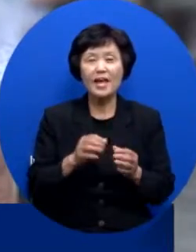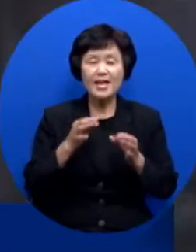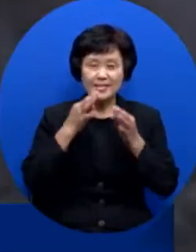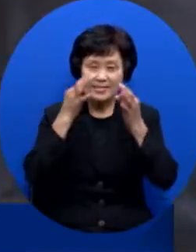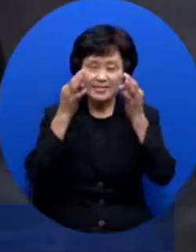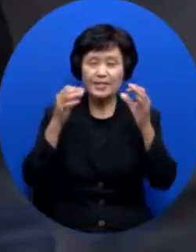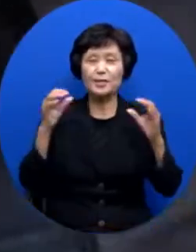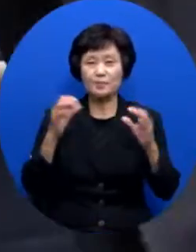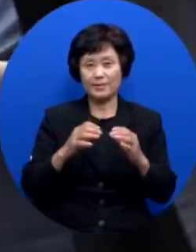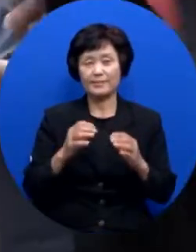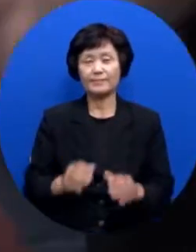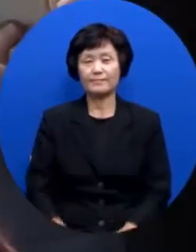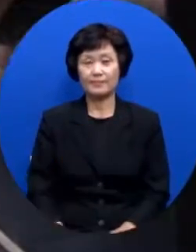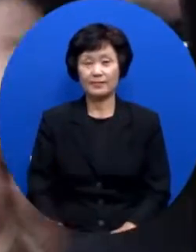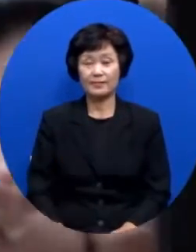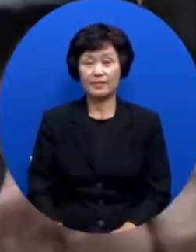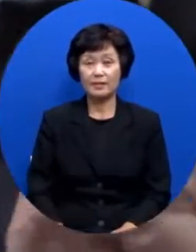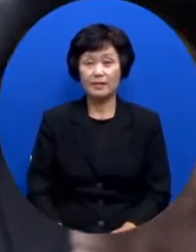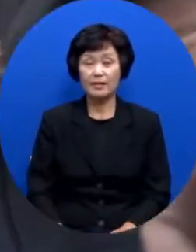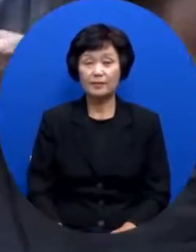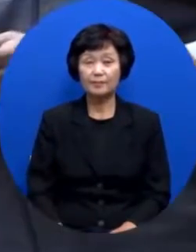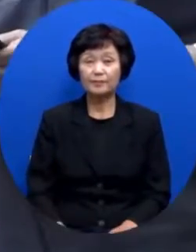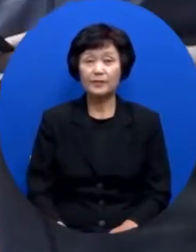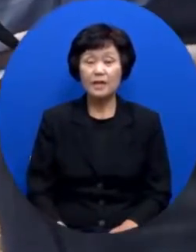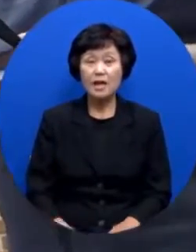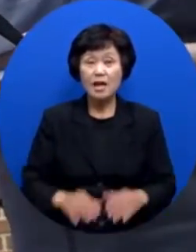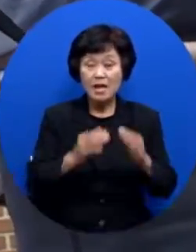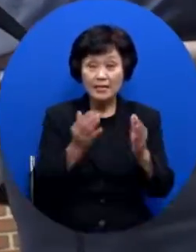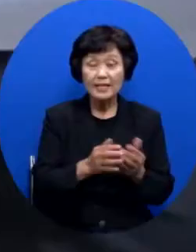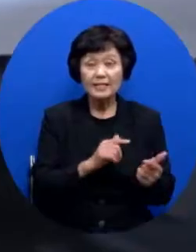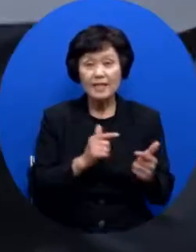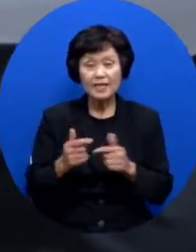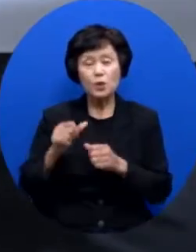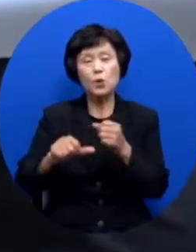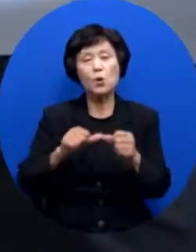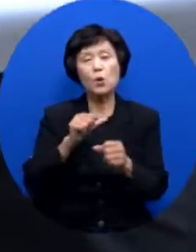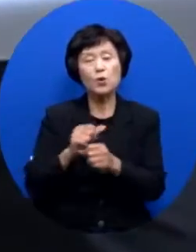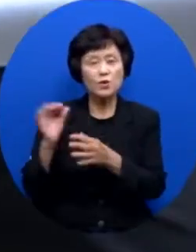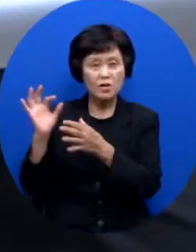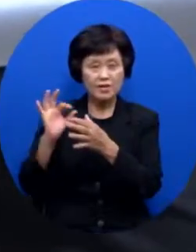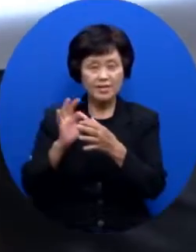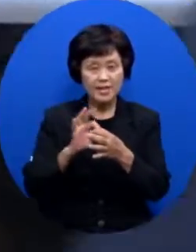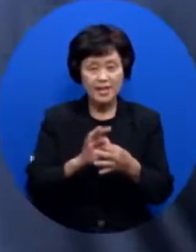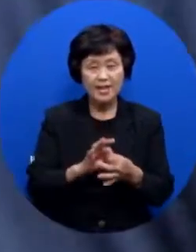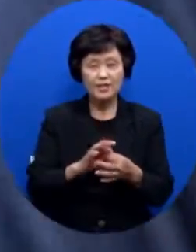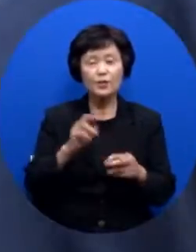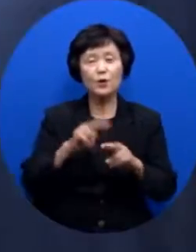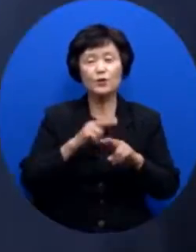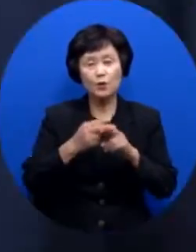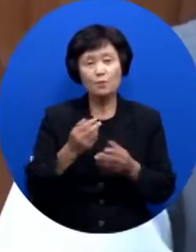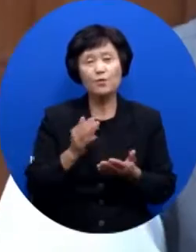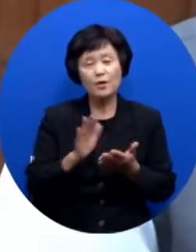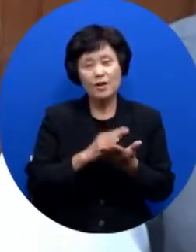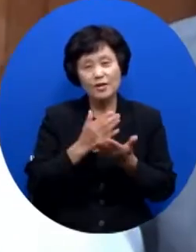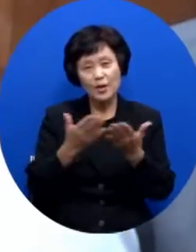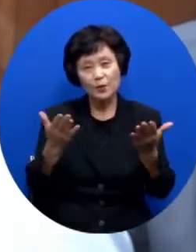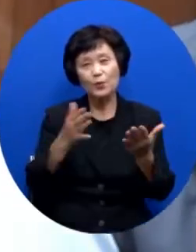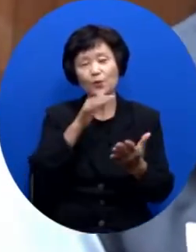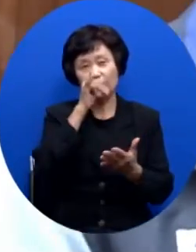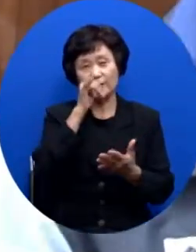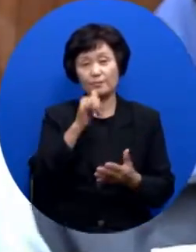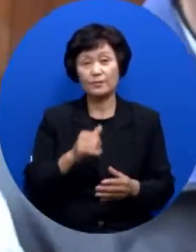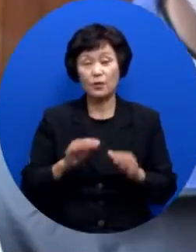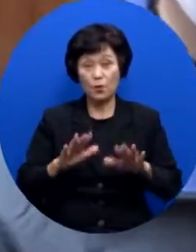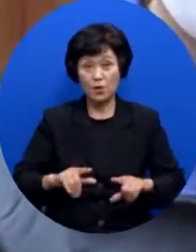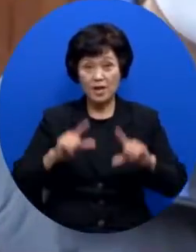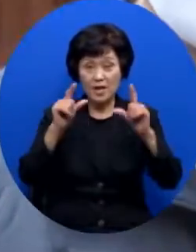드렸습니다. 한교총은 한교봉과 함께 5년째 명절 나눔을 이어오고 있습니다. 올해엔 추석을